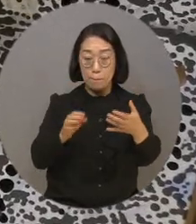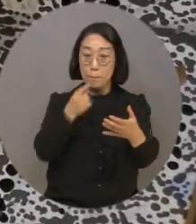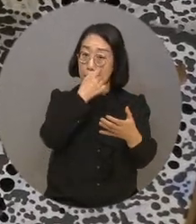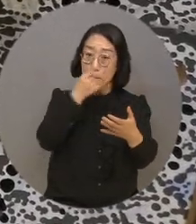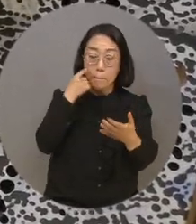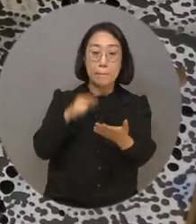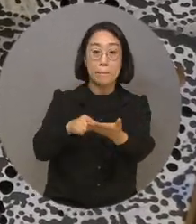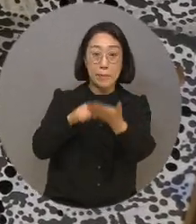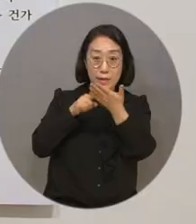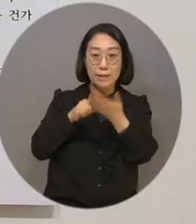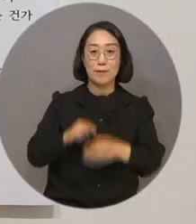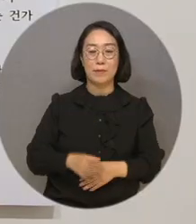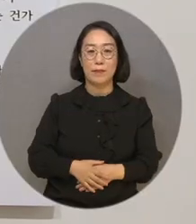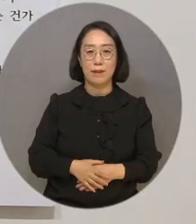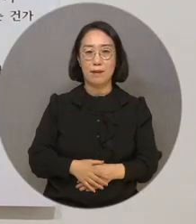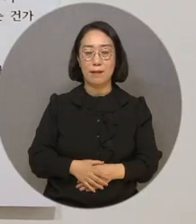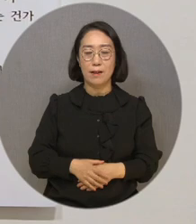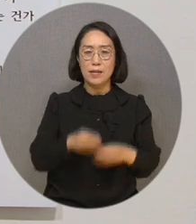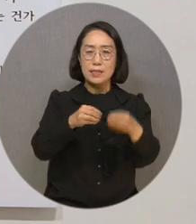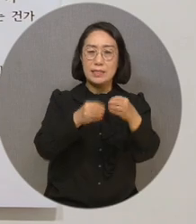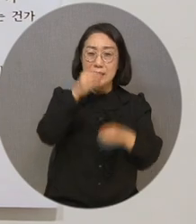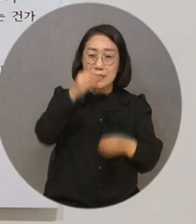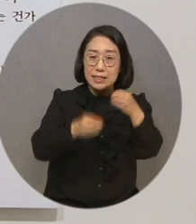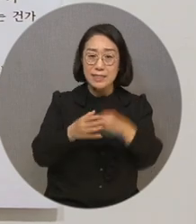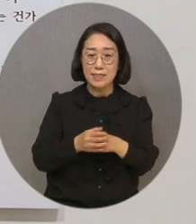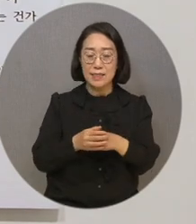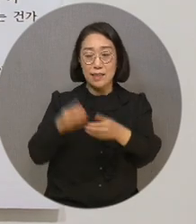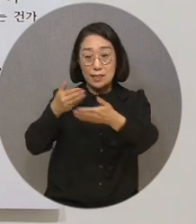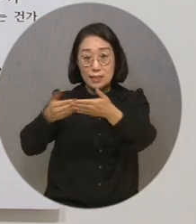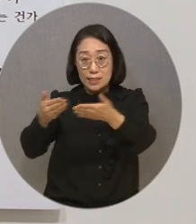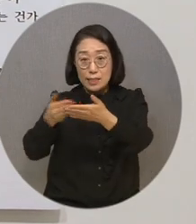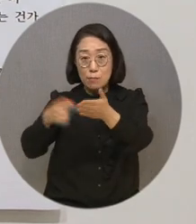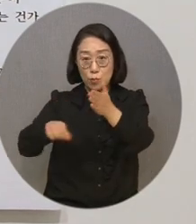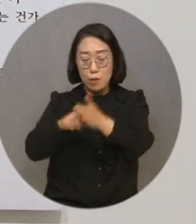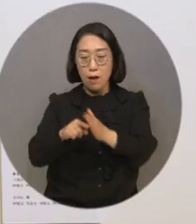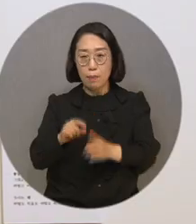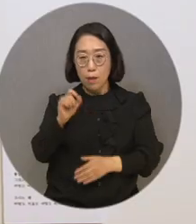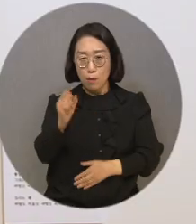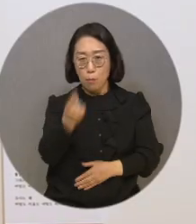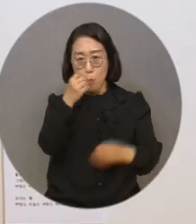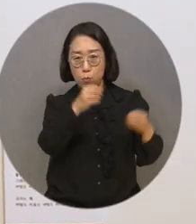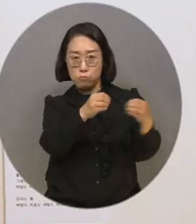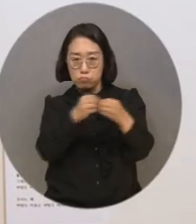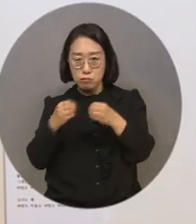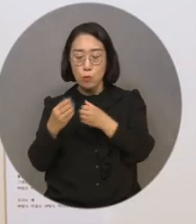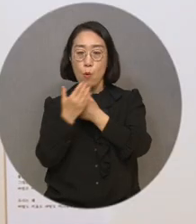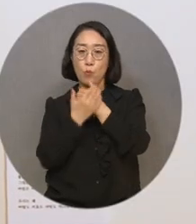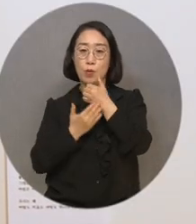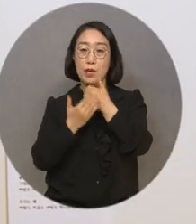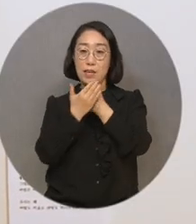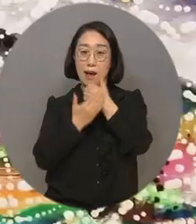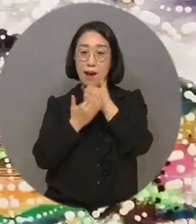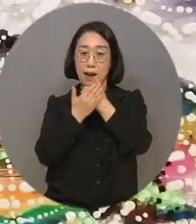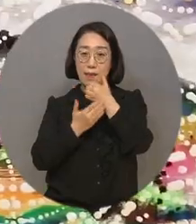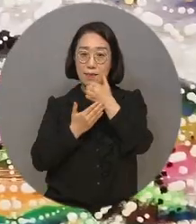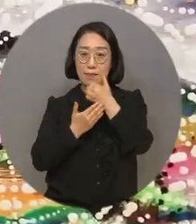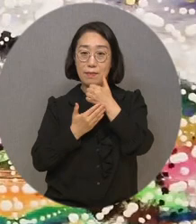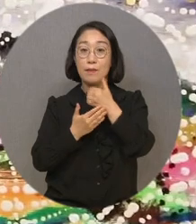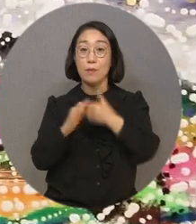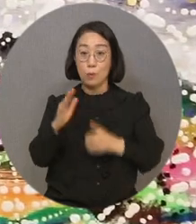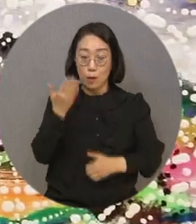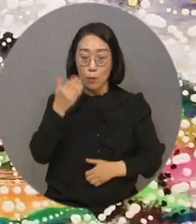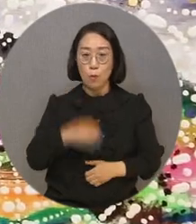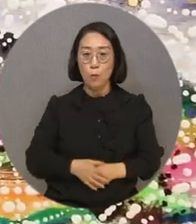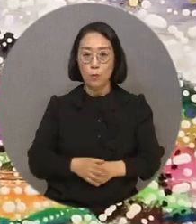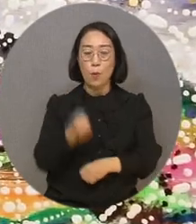형상화시킵니다. 시는 작가가 그림 작품을 위한 영감을 주며 위안을 주는 빛이라 말하고 작품